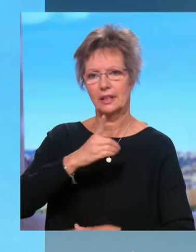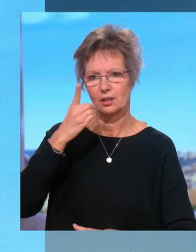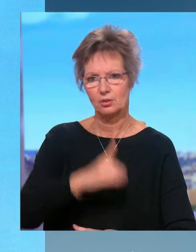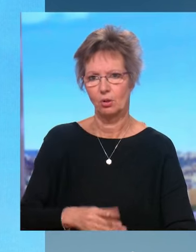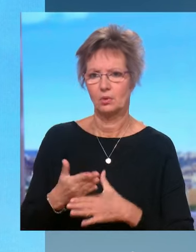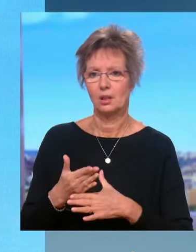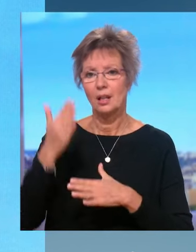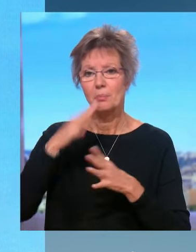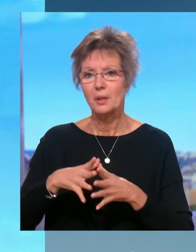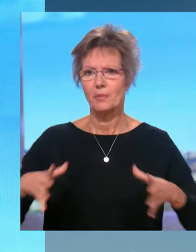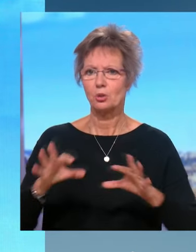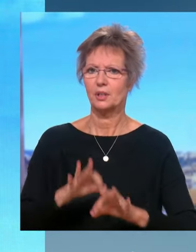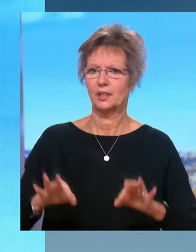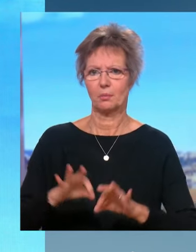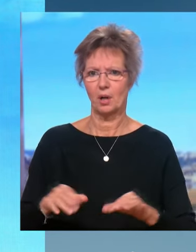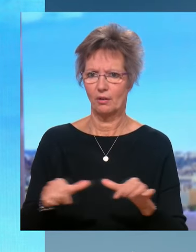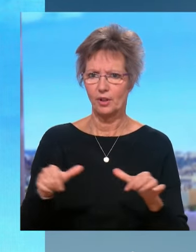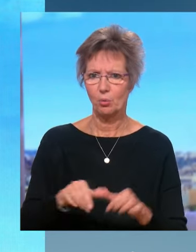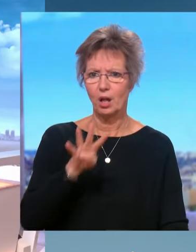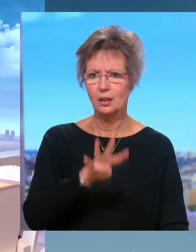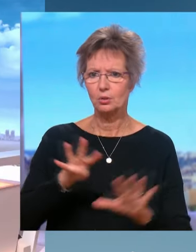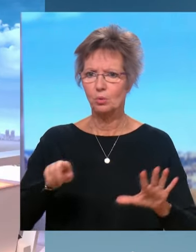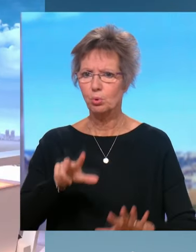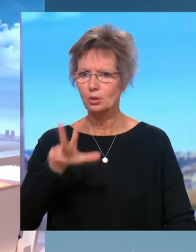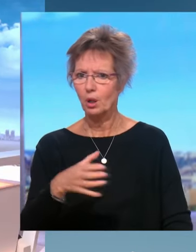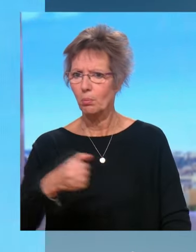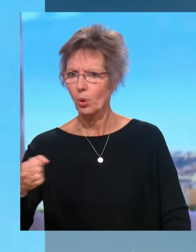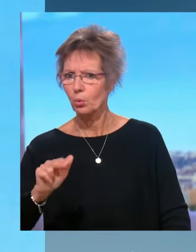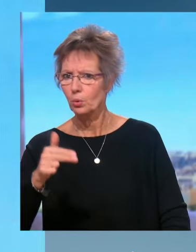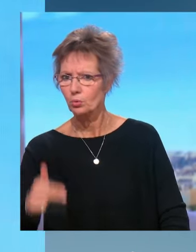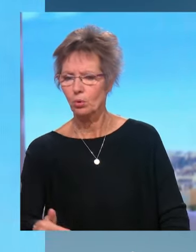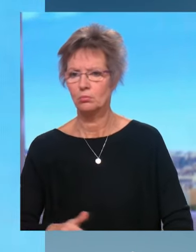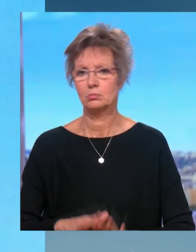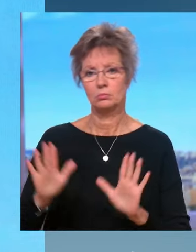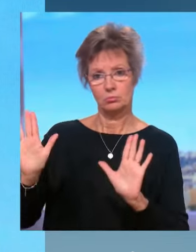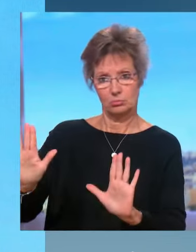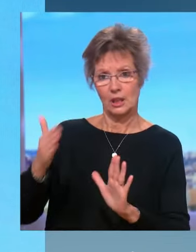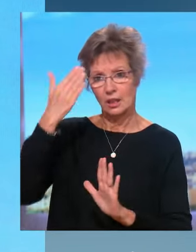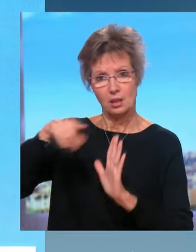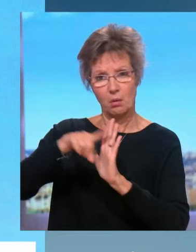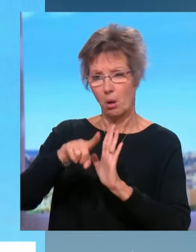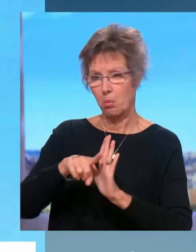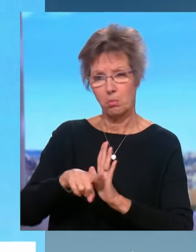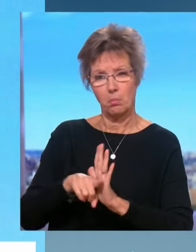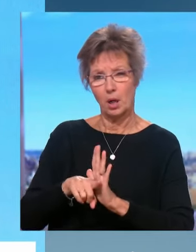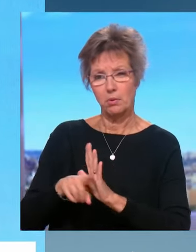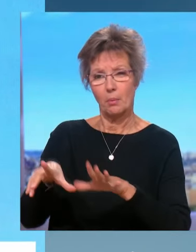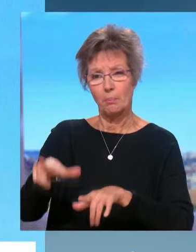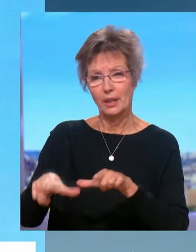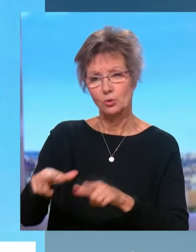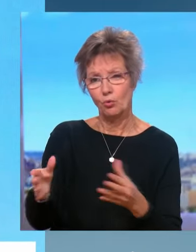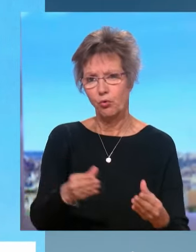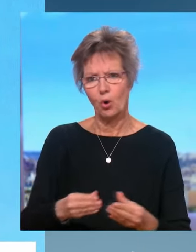dessinait, est-ce qu'il faudra ou non utiliser le 49-3 ? Ou pour vous, c un chiffon rouge ? Non, moi, dis que je n'avais jamais de pudeur. Toutes les mesures, elles sont populaires. Tous les Français les attendent.